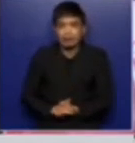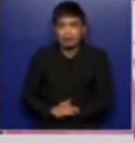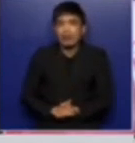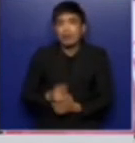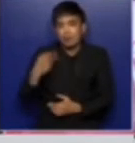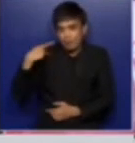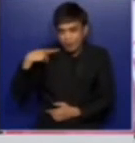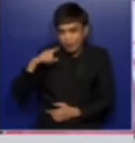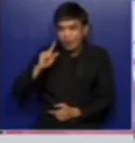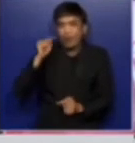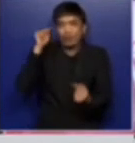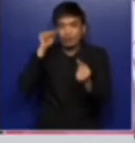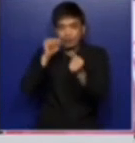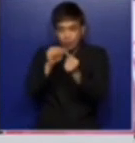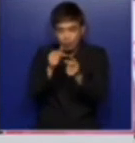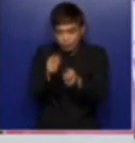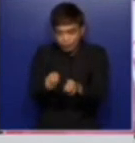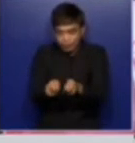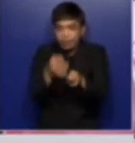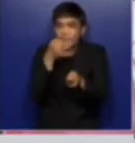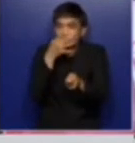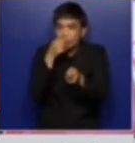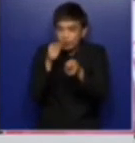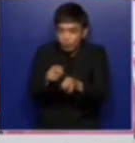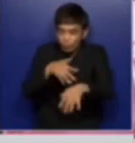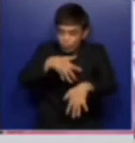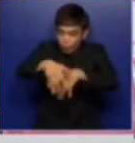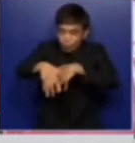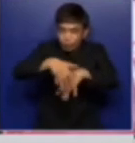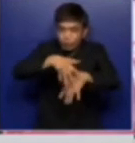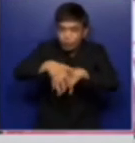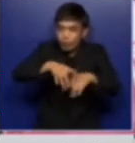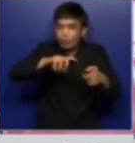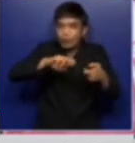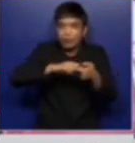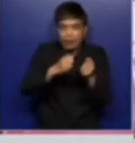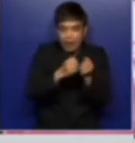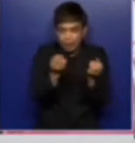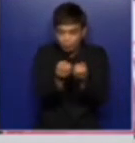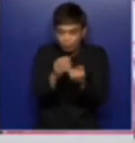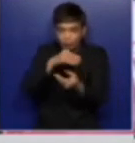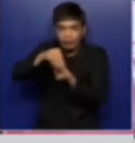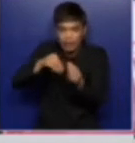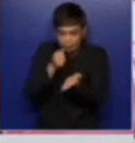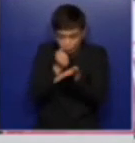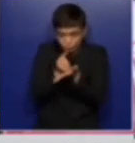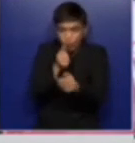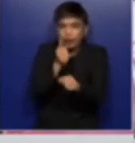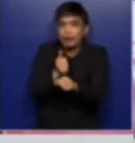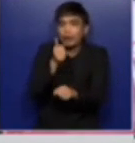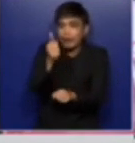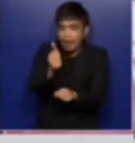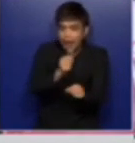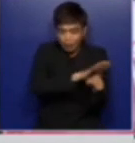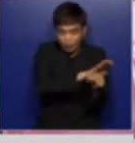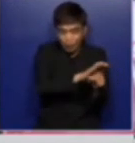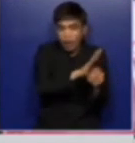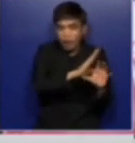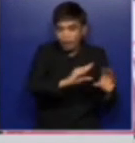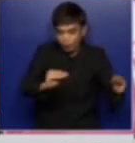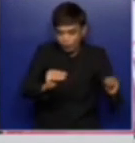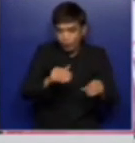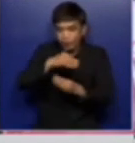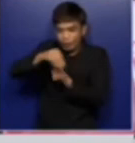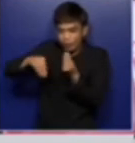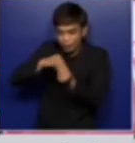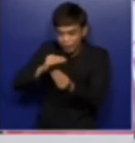ชีวิตของเกษตรกรของประชาชนในภาวะวิกฤตเศรษฐกิจหลังไวรัสโควิดระบาด